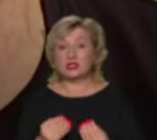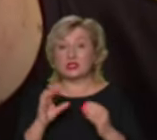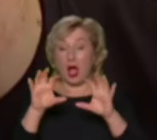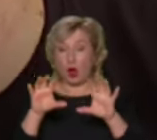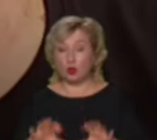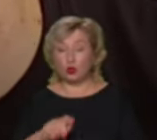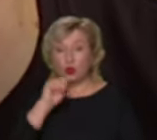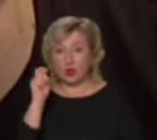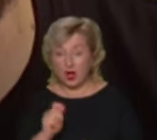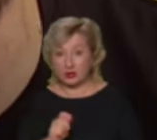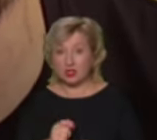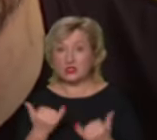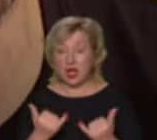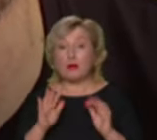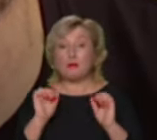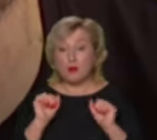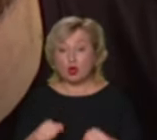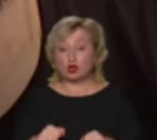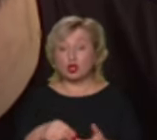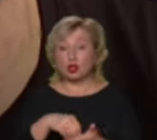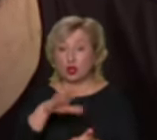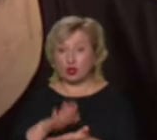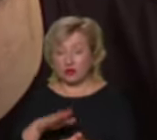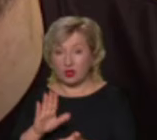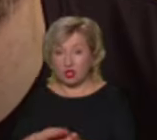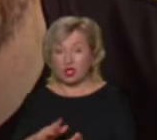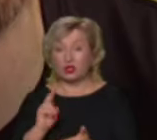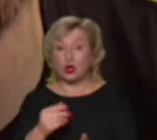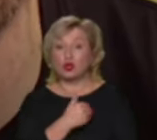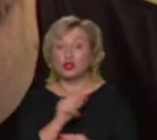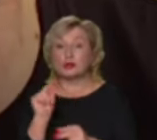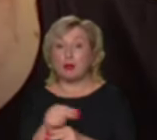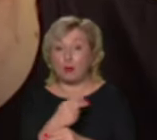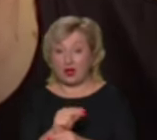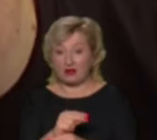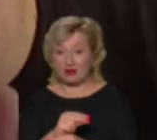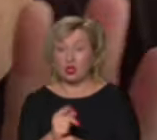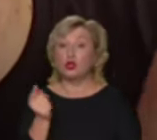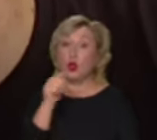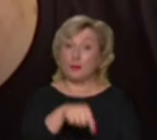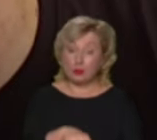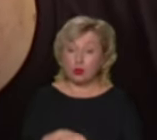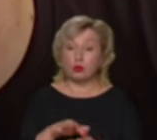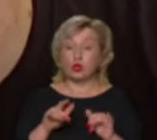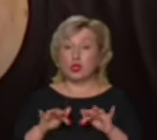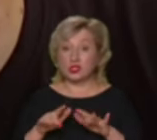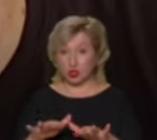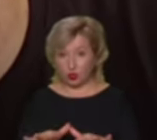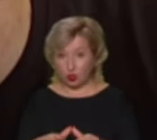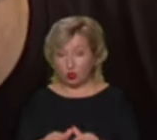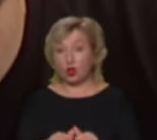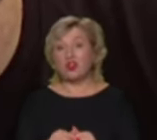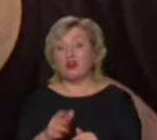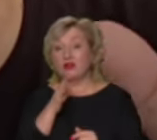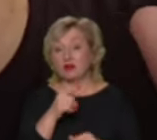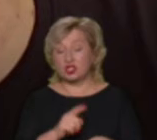України. Зараз вже можна готувати черновички для тих, хто хоче щось поправити. Тому процедурно